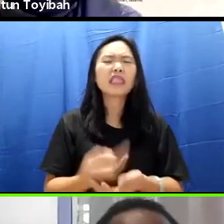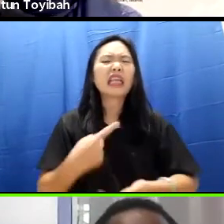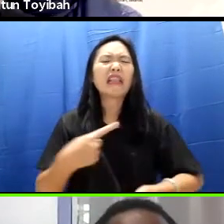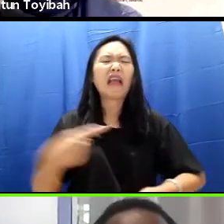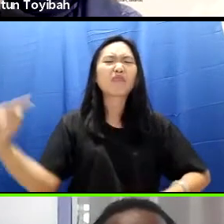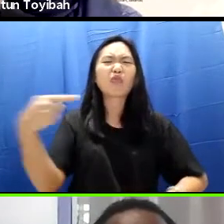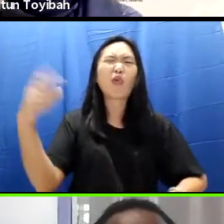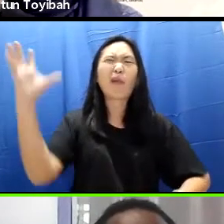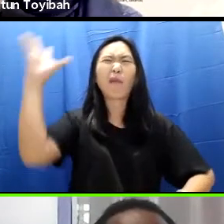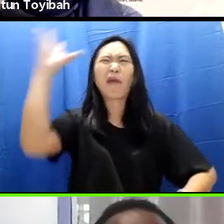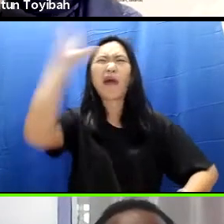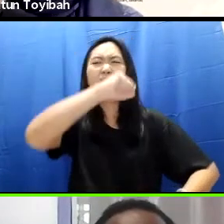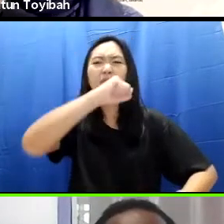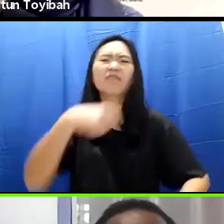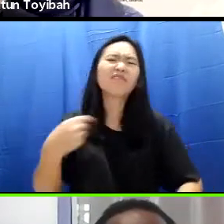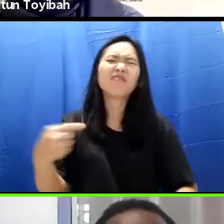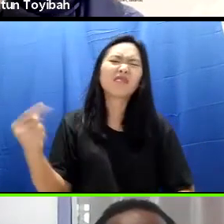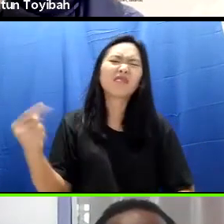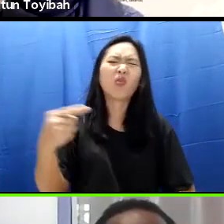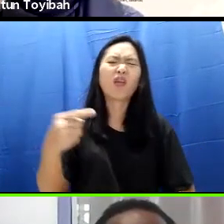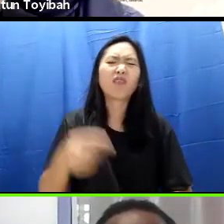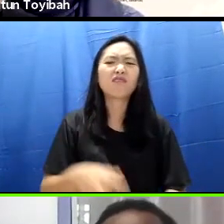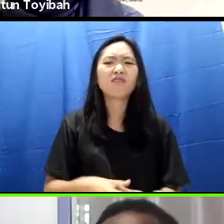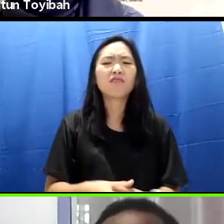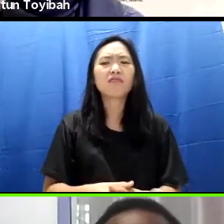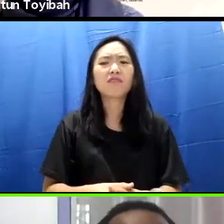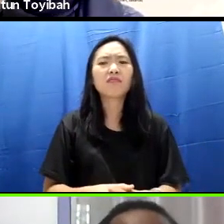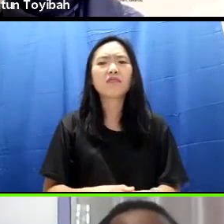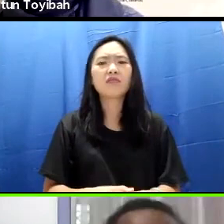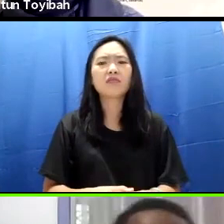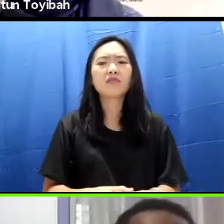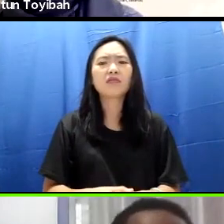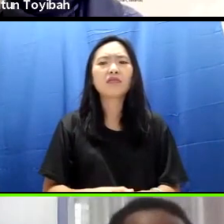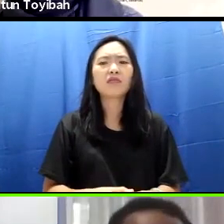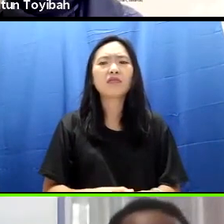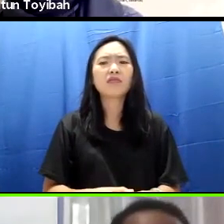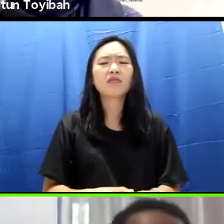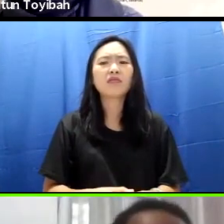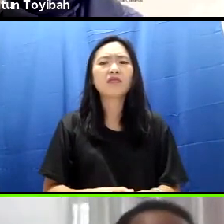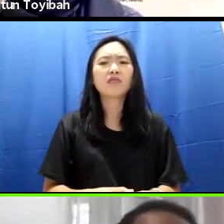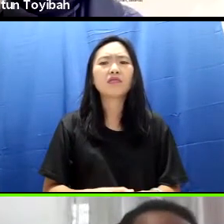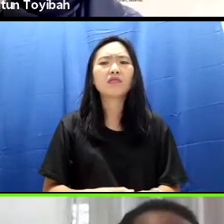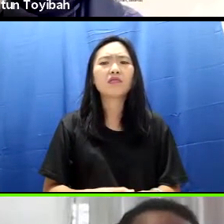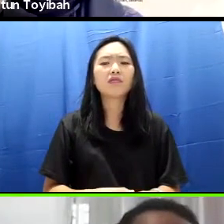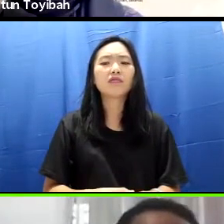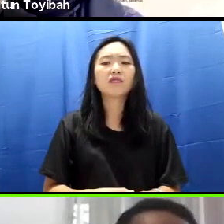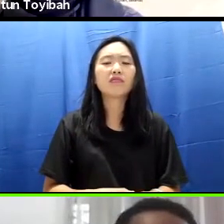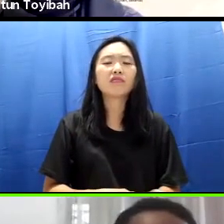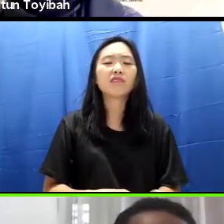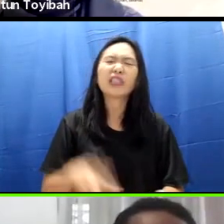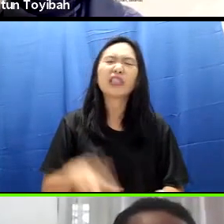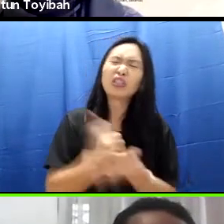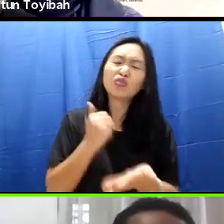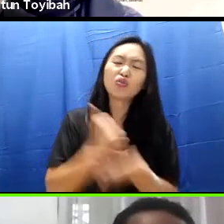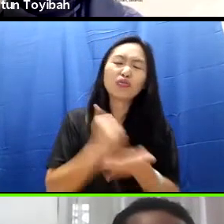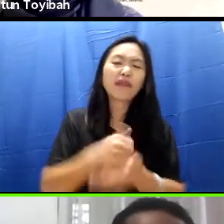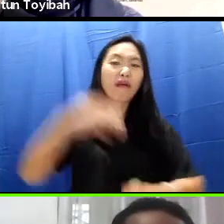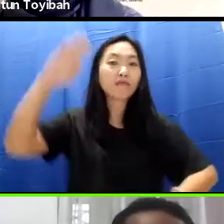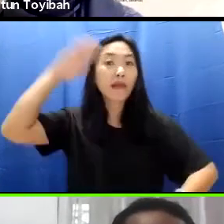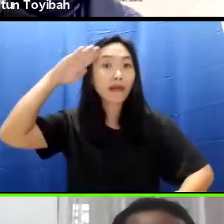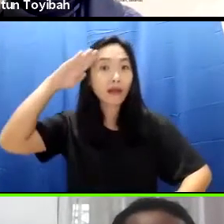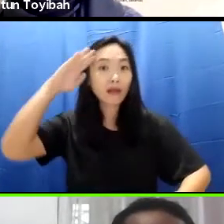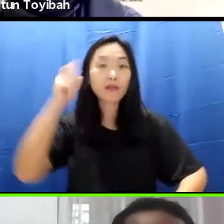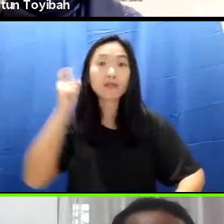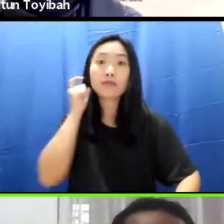karena pemahaman dan dipengaruhi bahwa ini sebenarnya sama semua antara perempuan dan laki-laki gitu.